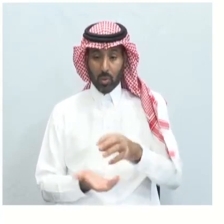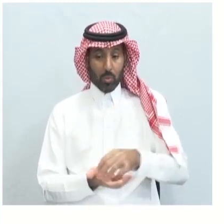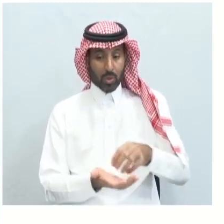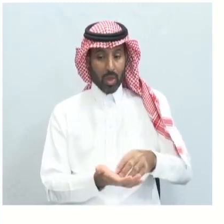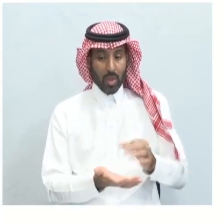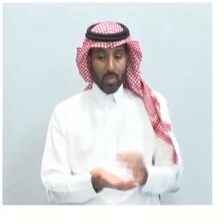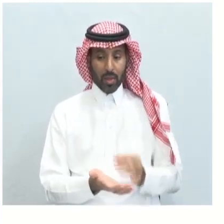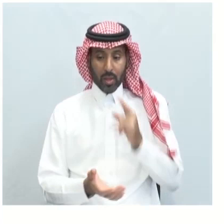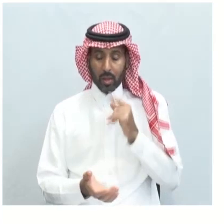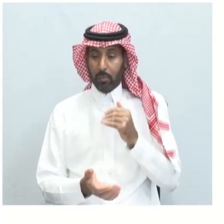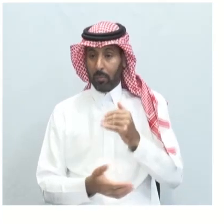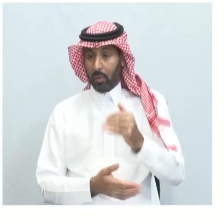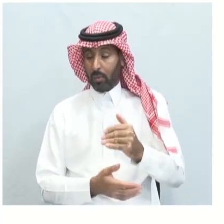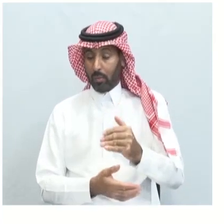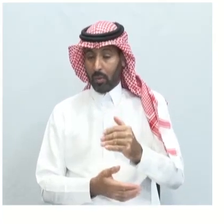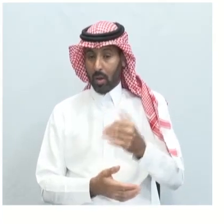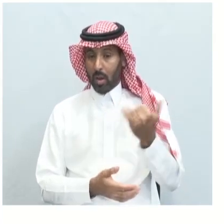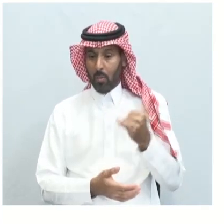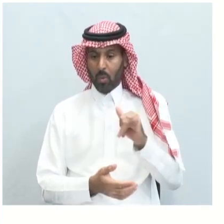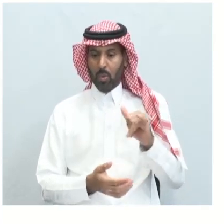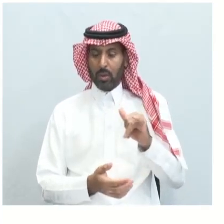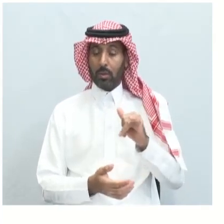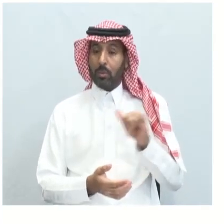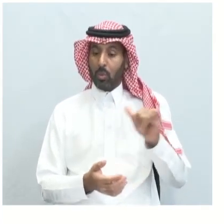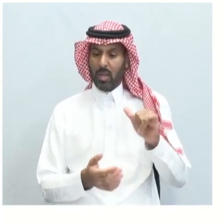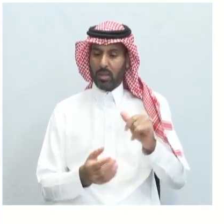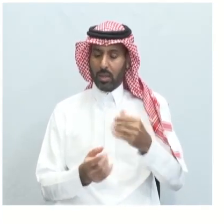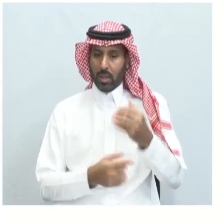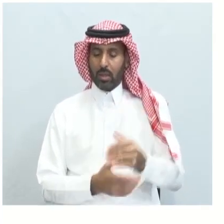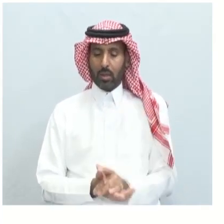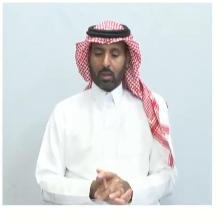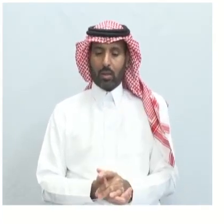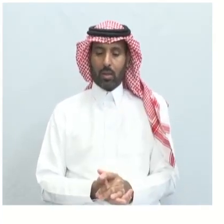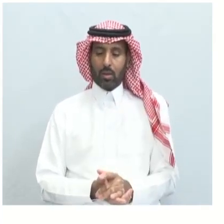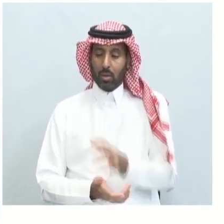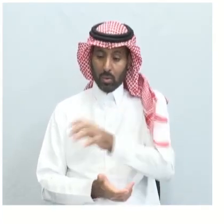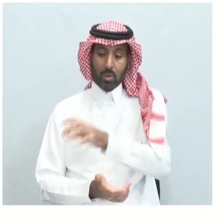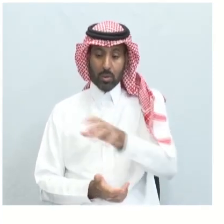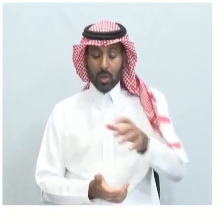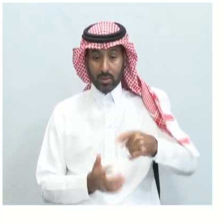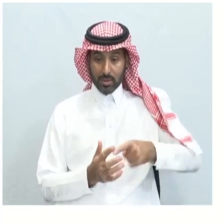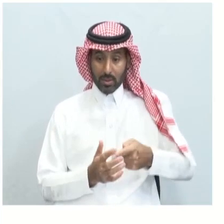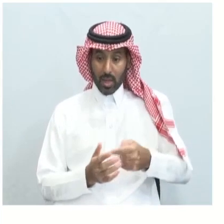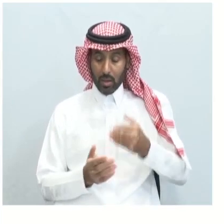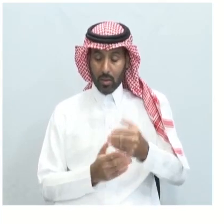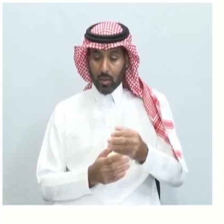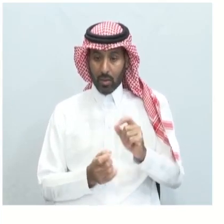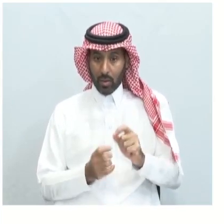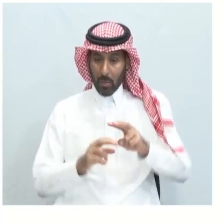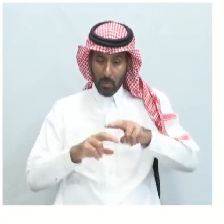من المؤسسات ومجموعه من الجهات المتعدده تستخدم كل جهه تقنياتها الخاصه